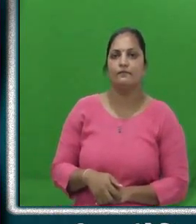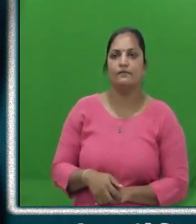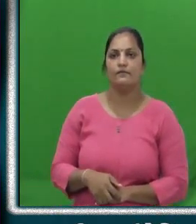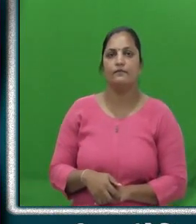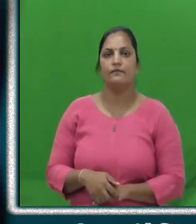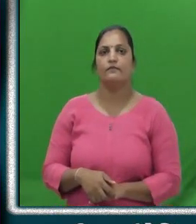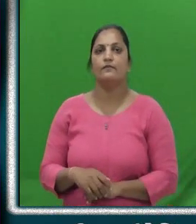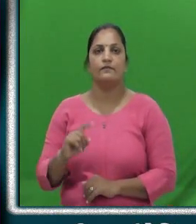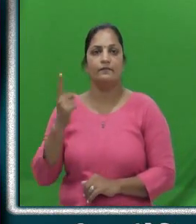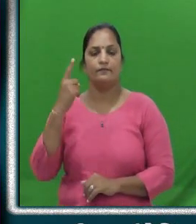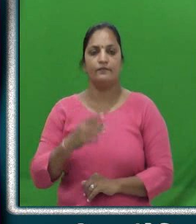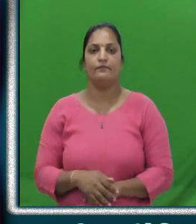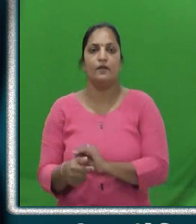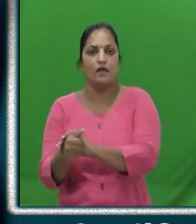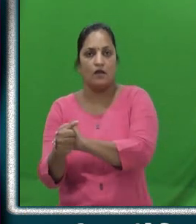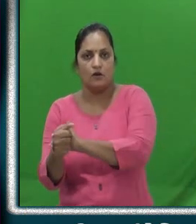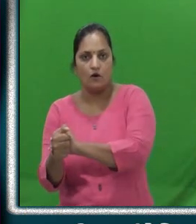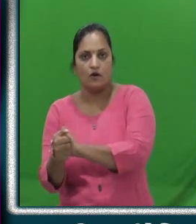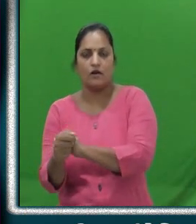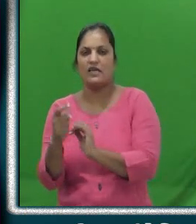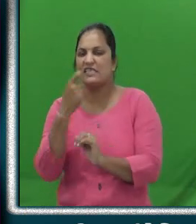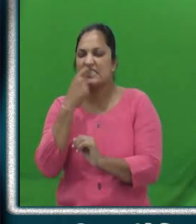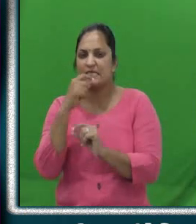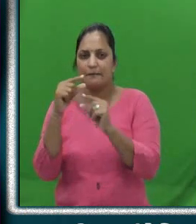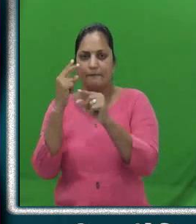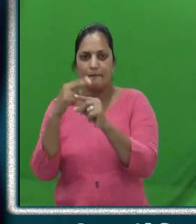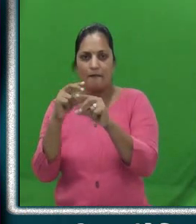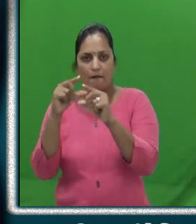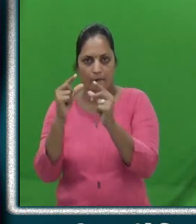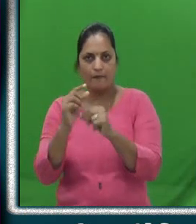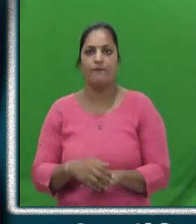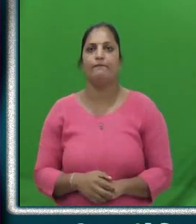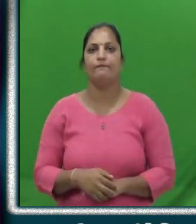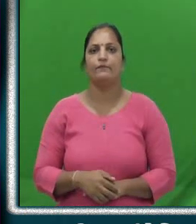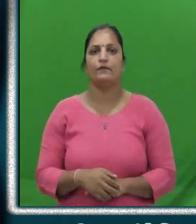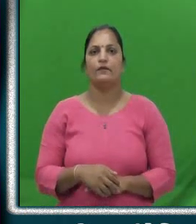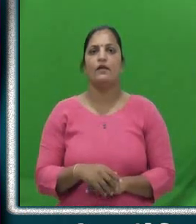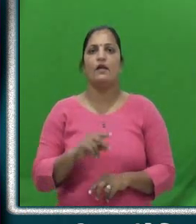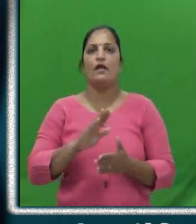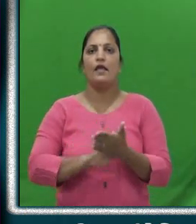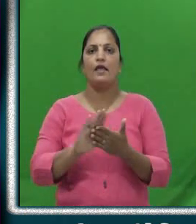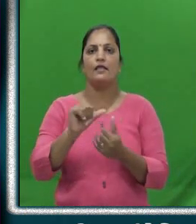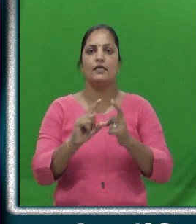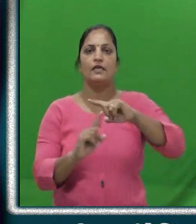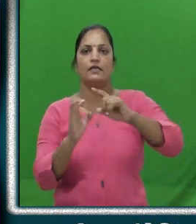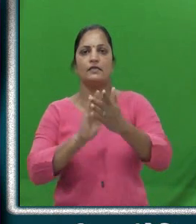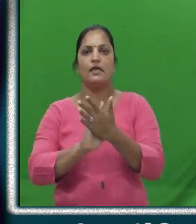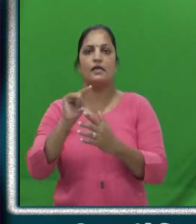કઈ બે વસ્તુ એક તો પહેલું ટર્ટલ એક્સ એન્ડ બીજું યંગ